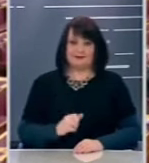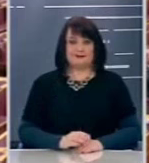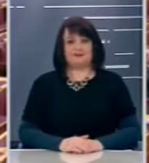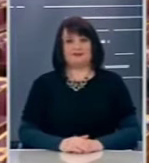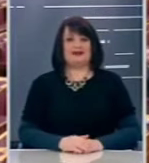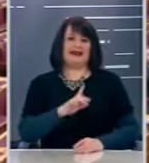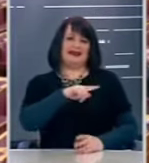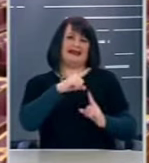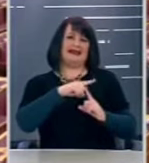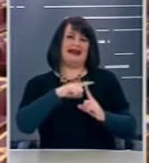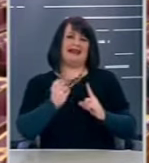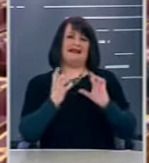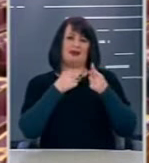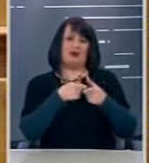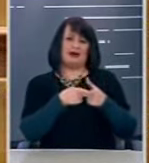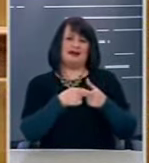κύριε Τραγάκη,